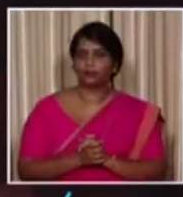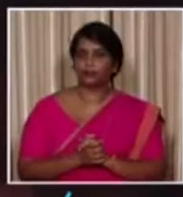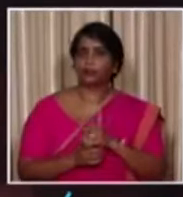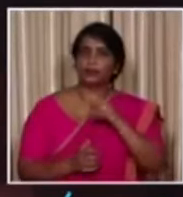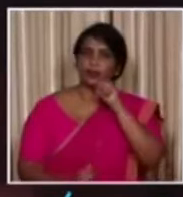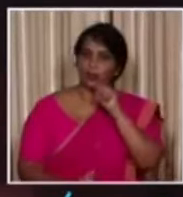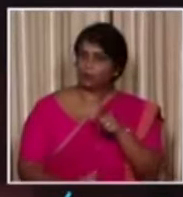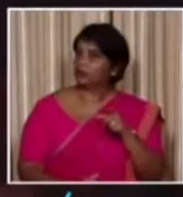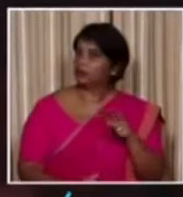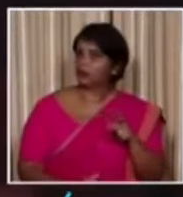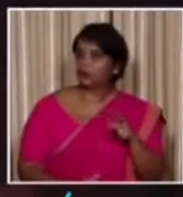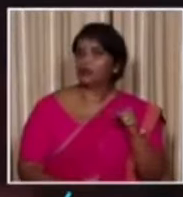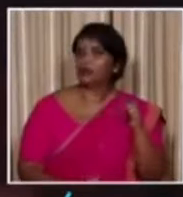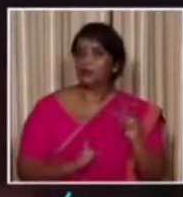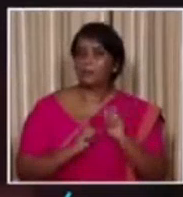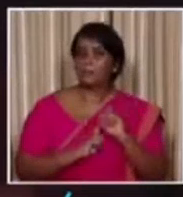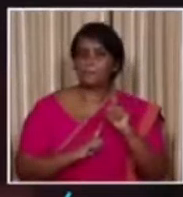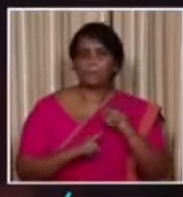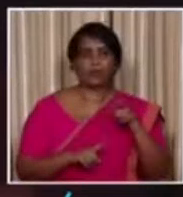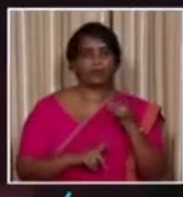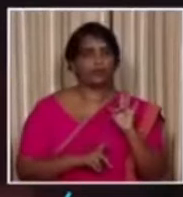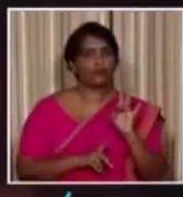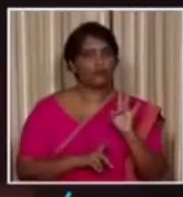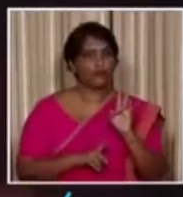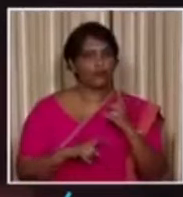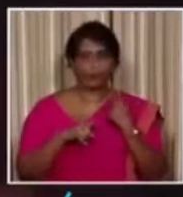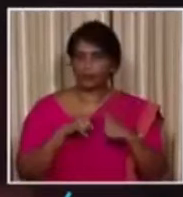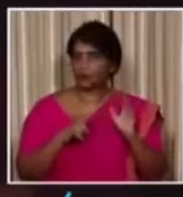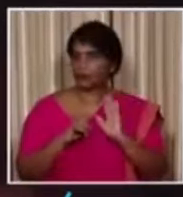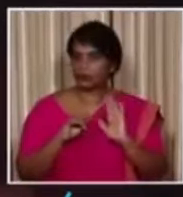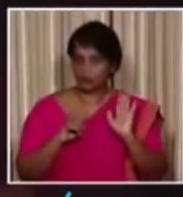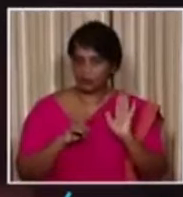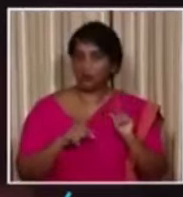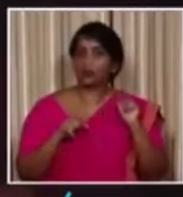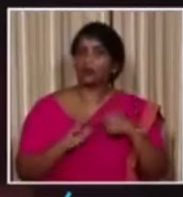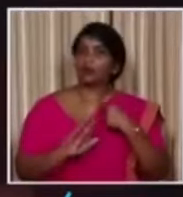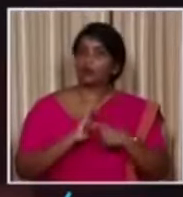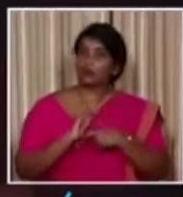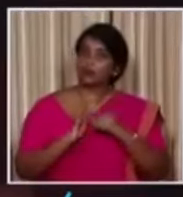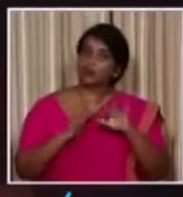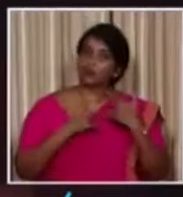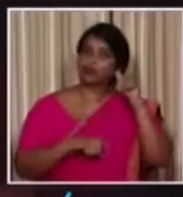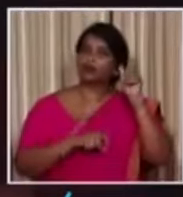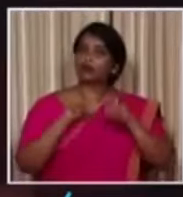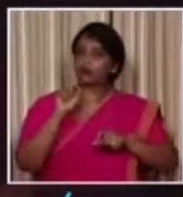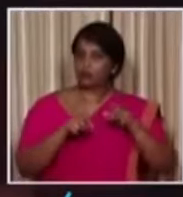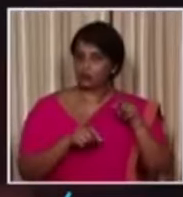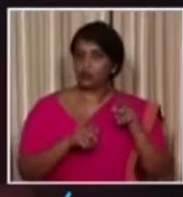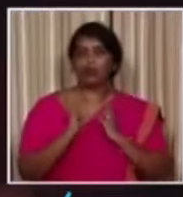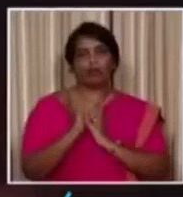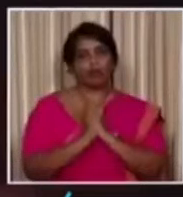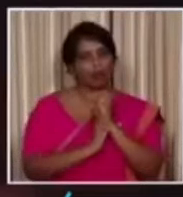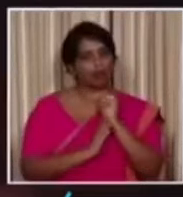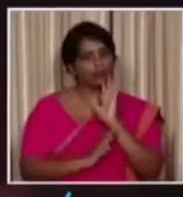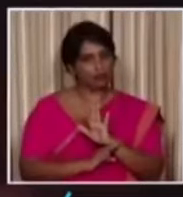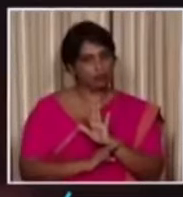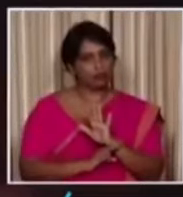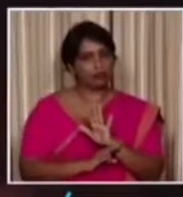ඇත්ත වශයෙන්ම මේ සභාවේ 225 දෙනා පමණක් නොවේ මේ රටේ ඕනම කෙනෙකුට අයිතියක්